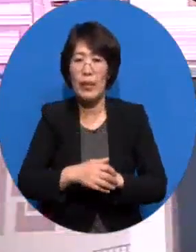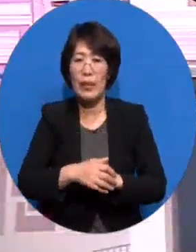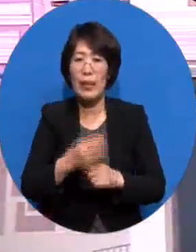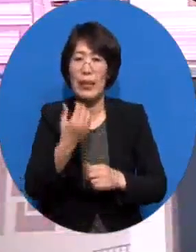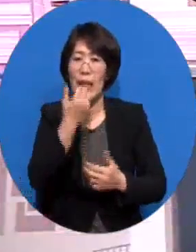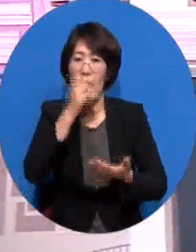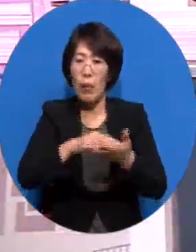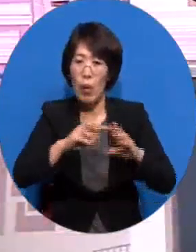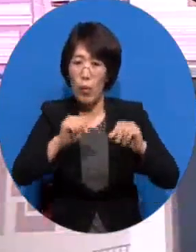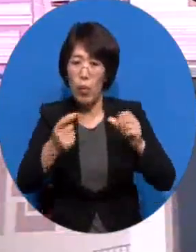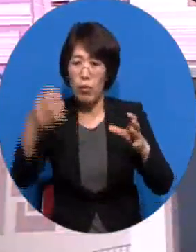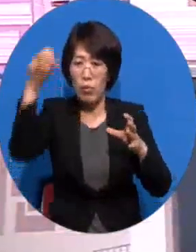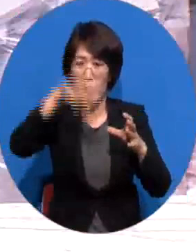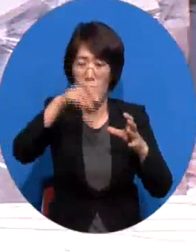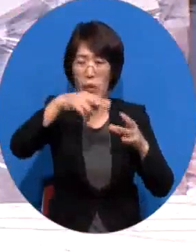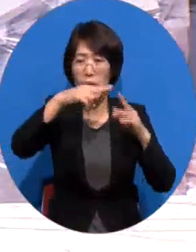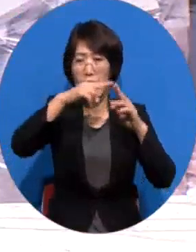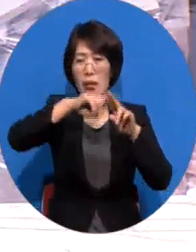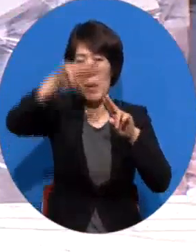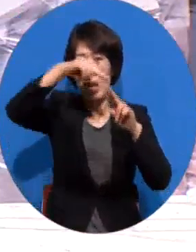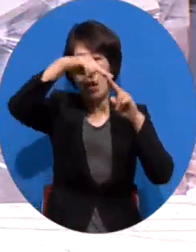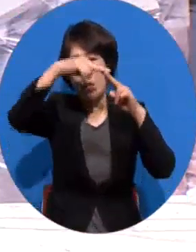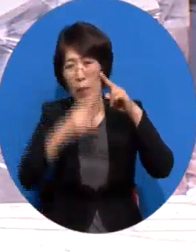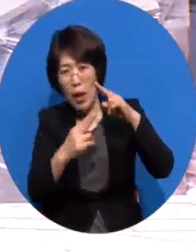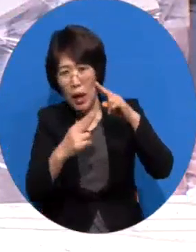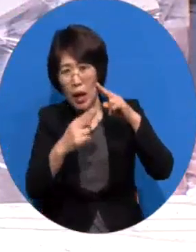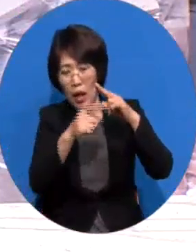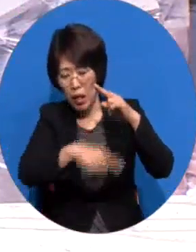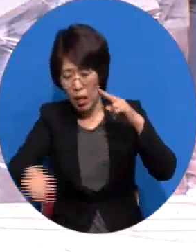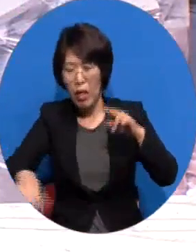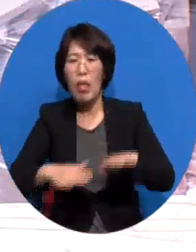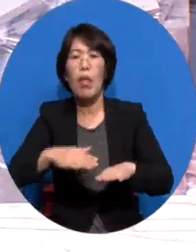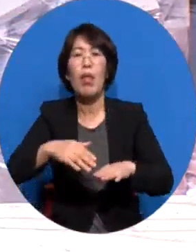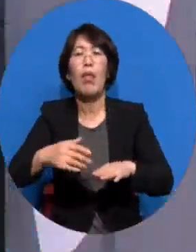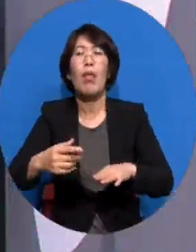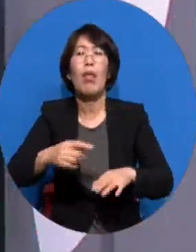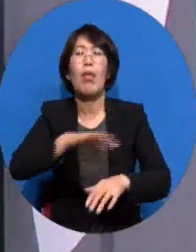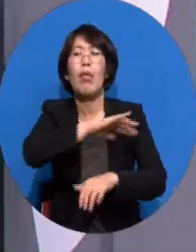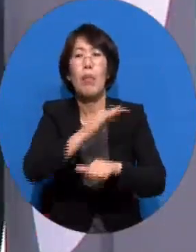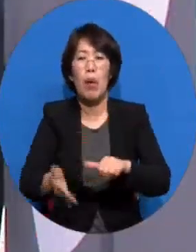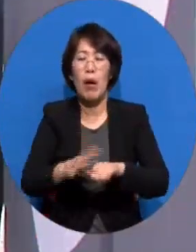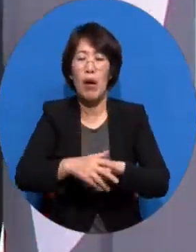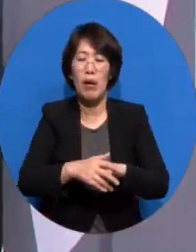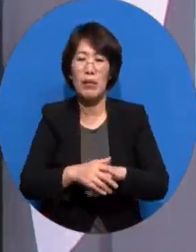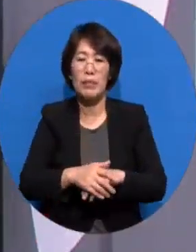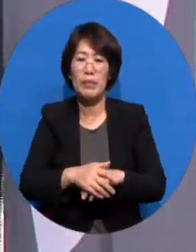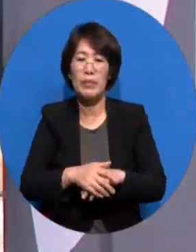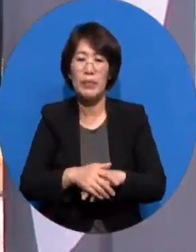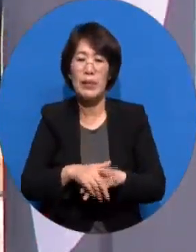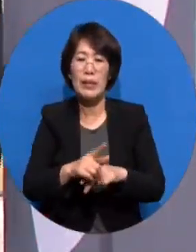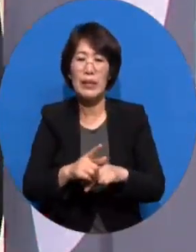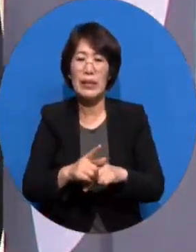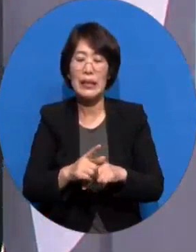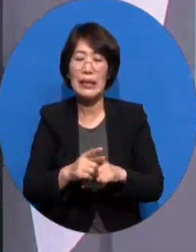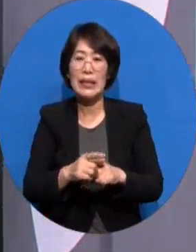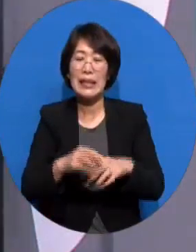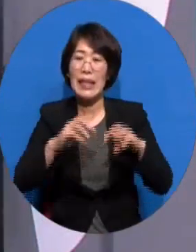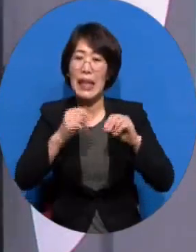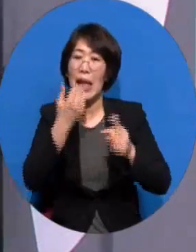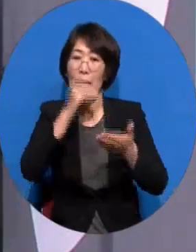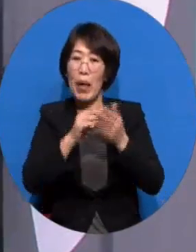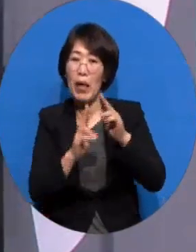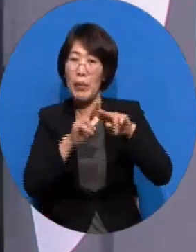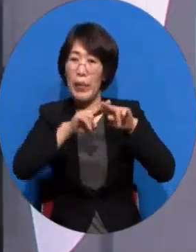콘크리트 펌프카 작업할이 휘면서 4m 아래 공사 현장을 덮쳤습니다. 콘크리트만 이렇게 올라가가지고 이제